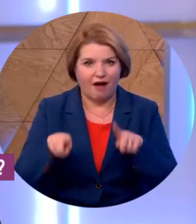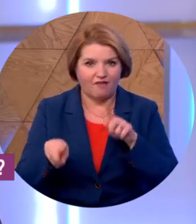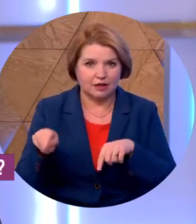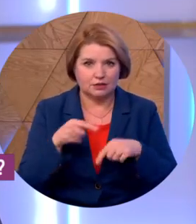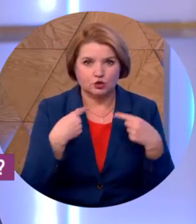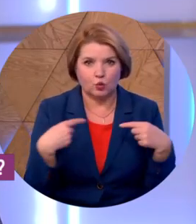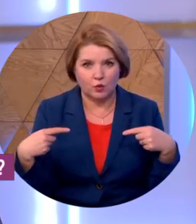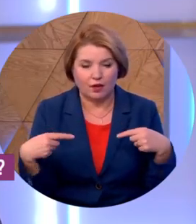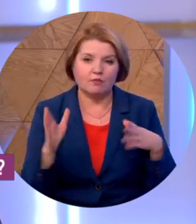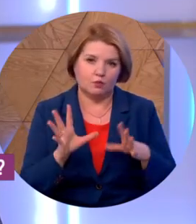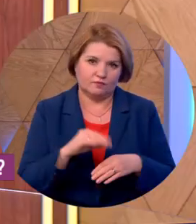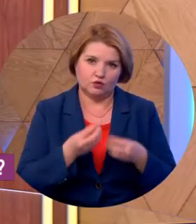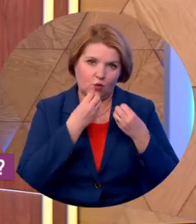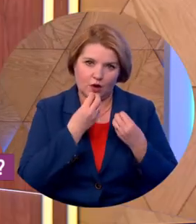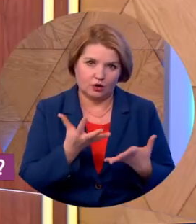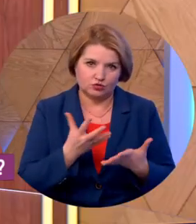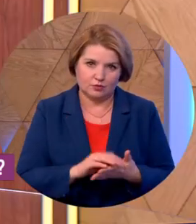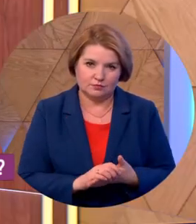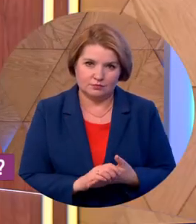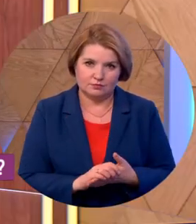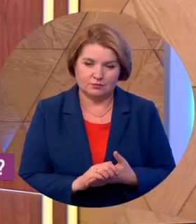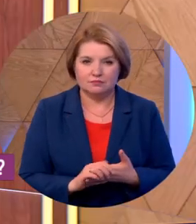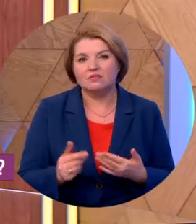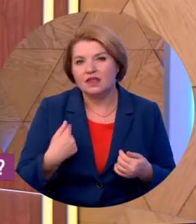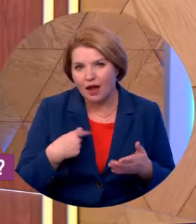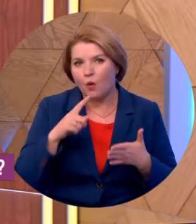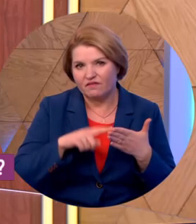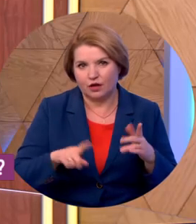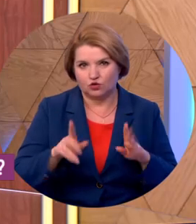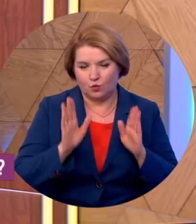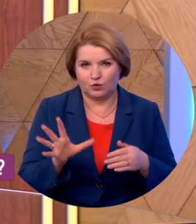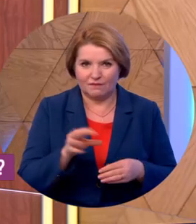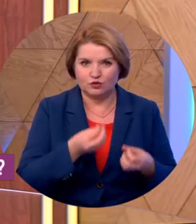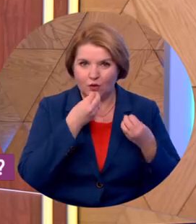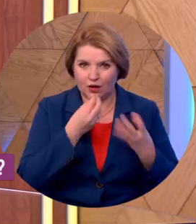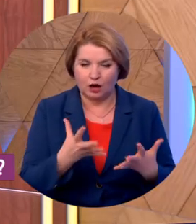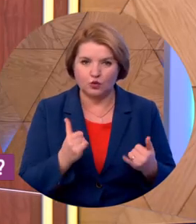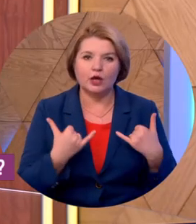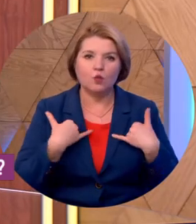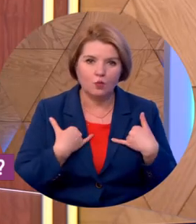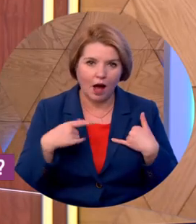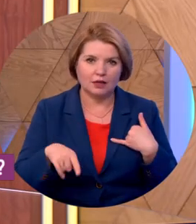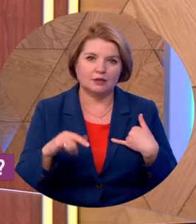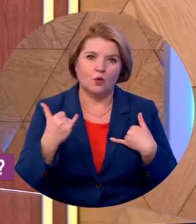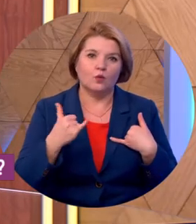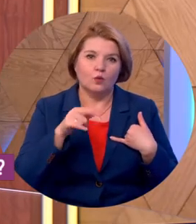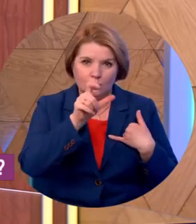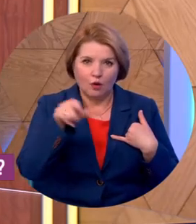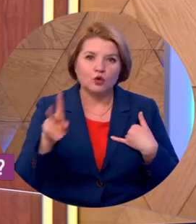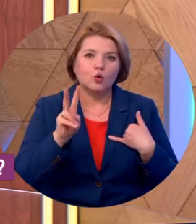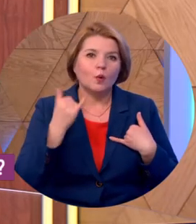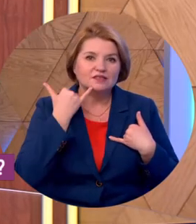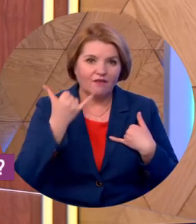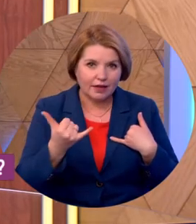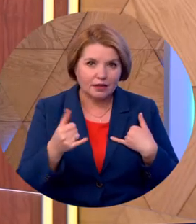пряник и будет вообще всё замечательно Я уверена что будет всё замечательно и у нас и у наших телезрителей которые дозваниваются по телефону 635